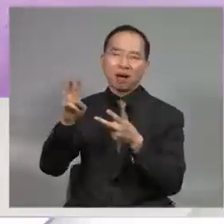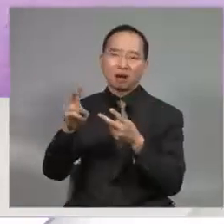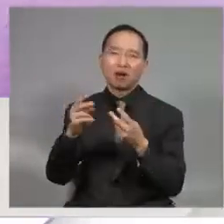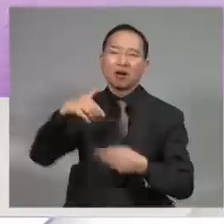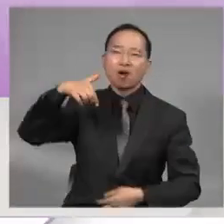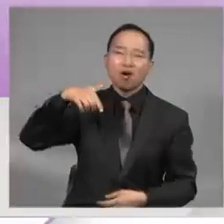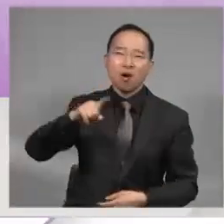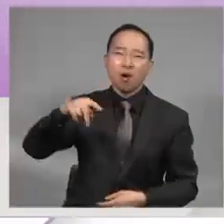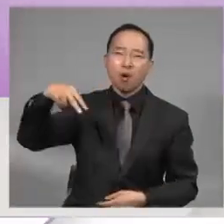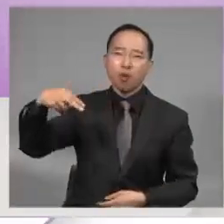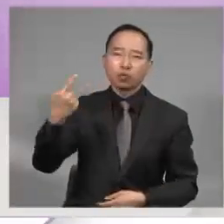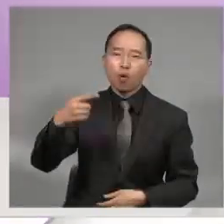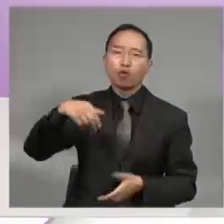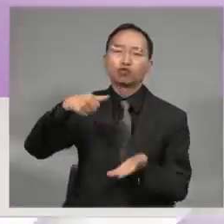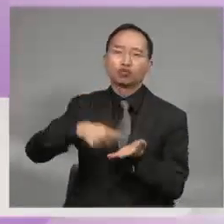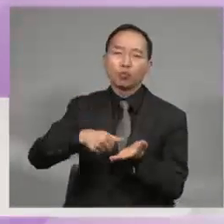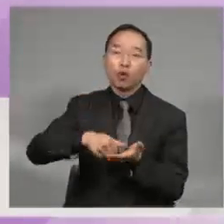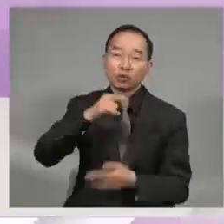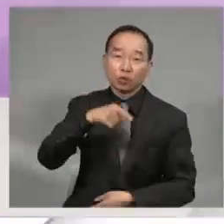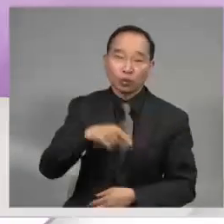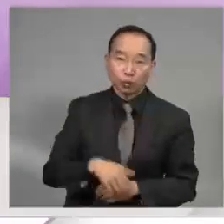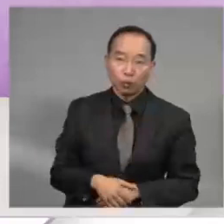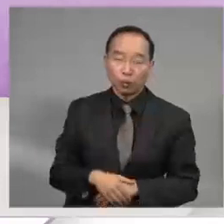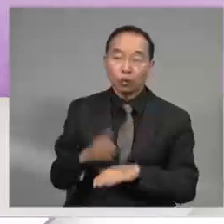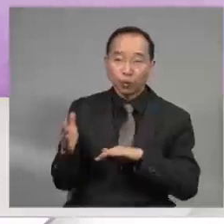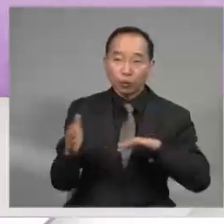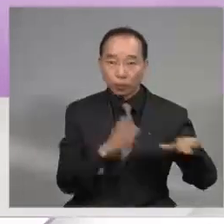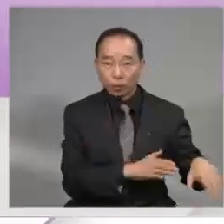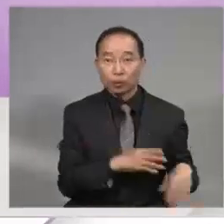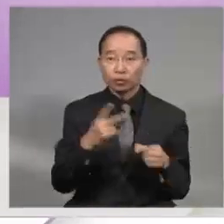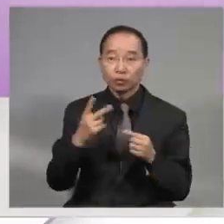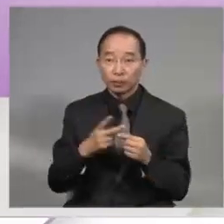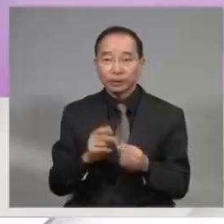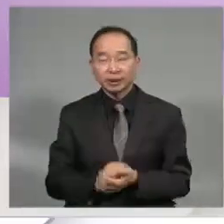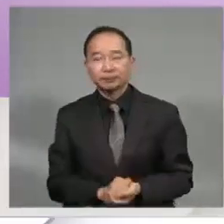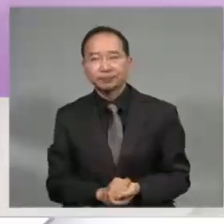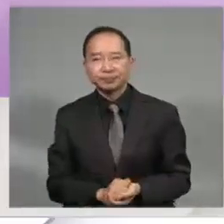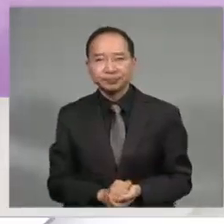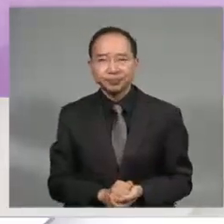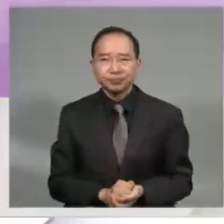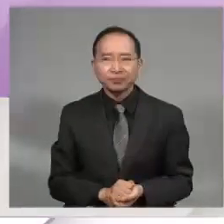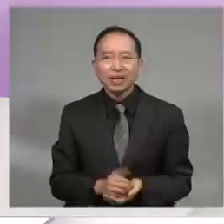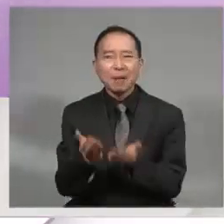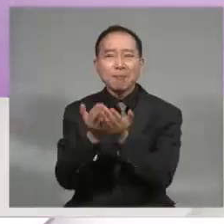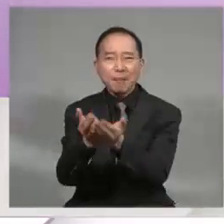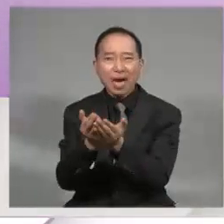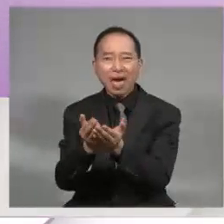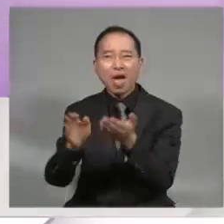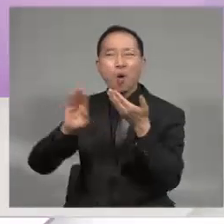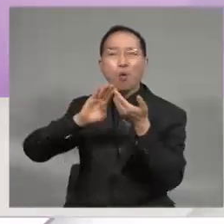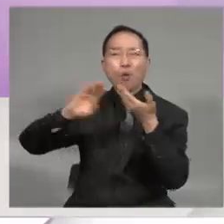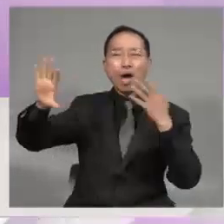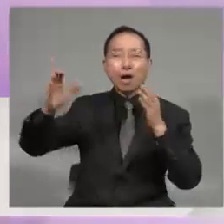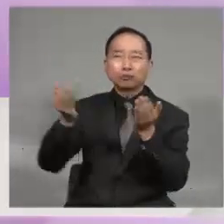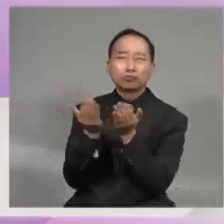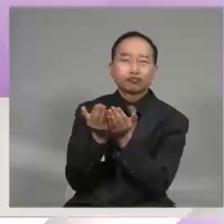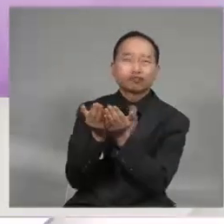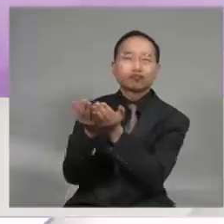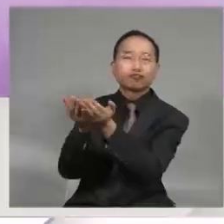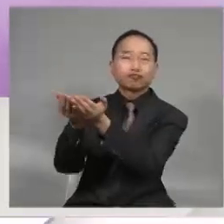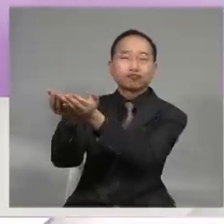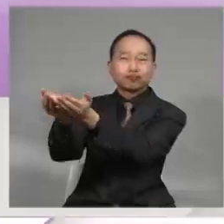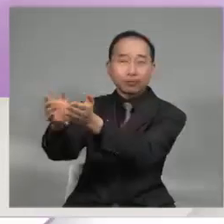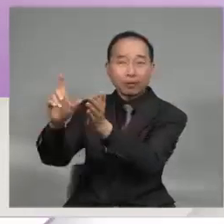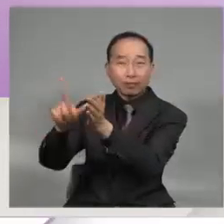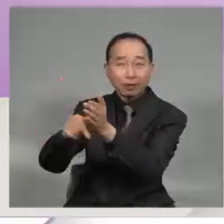네. 거소투표. 그리고 대한민국 그 선박에 승선 중인 선원들이 그 선박에서 팩시밀리로 투표할 수